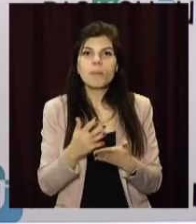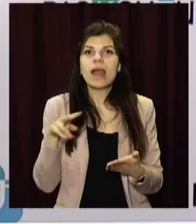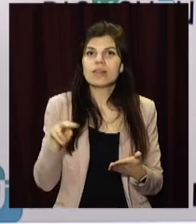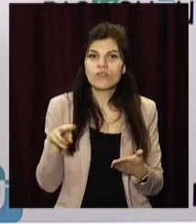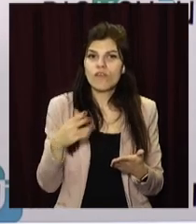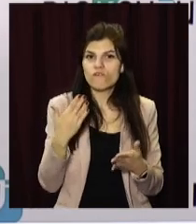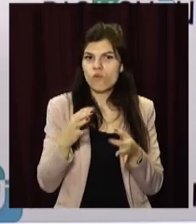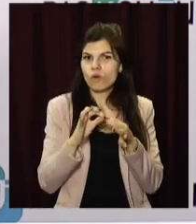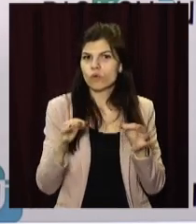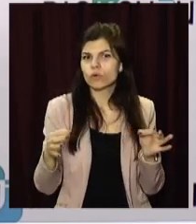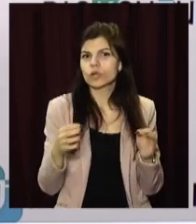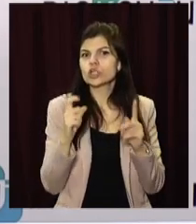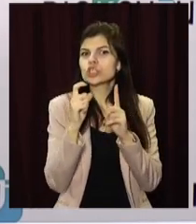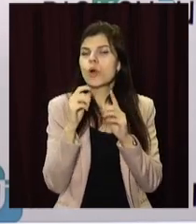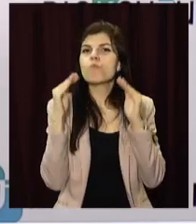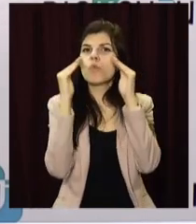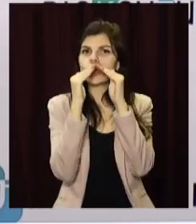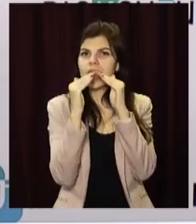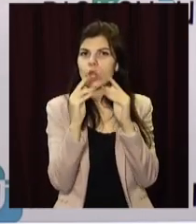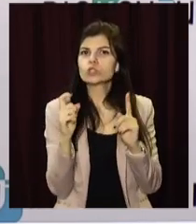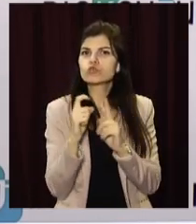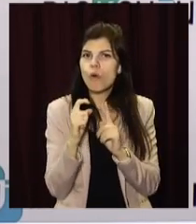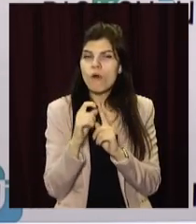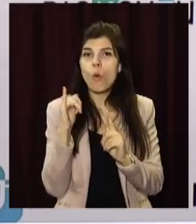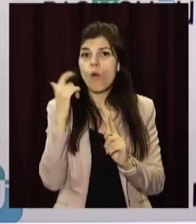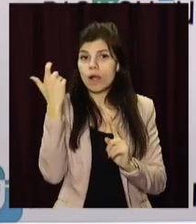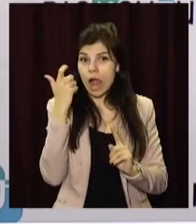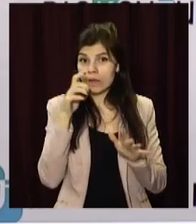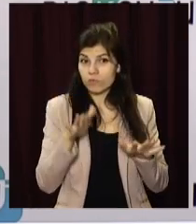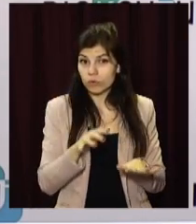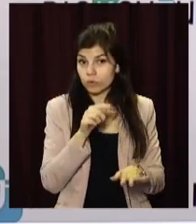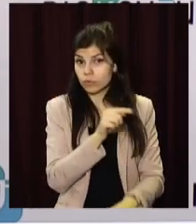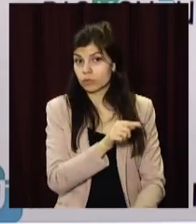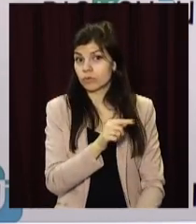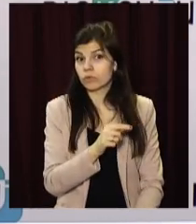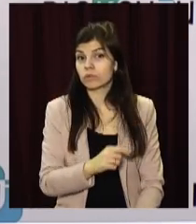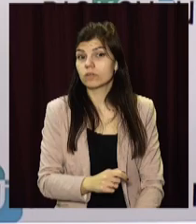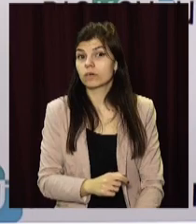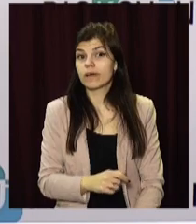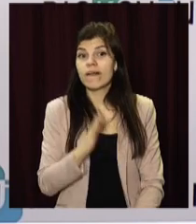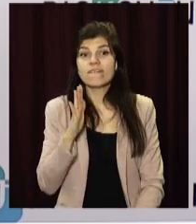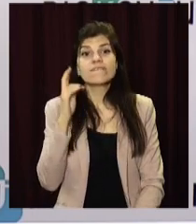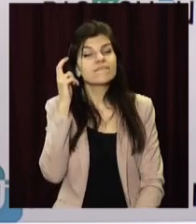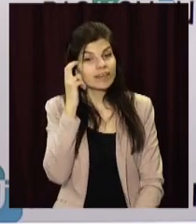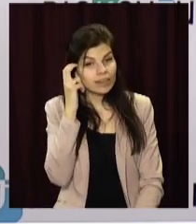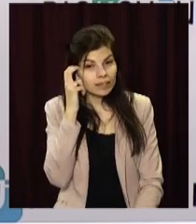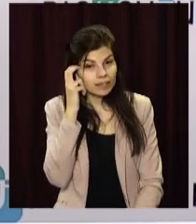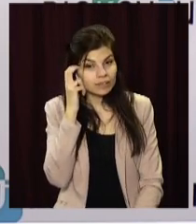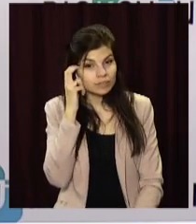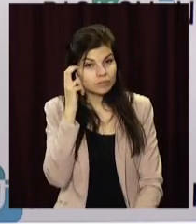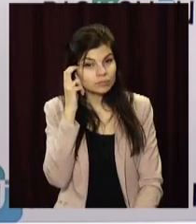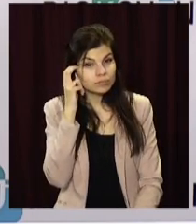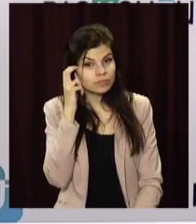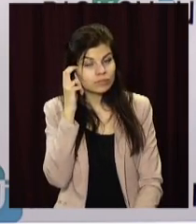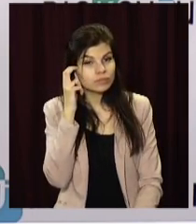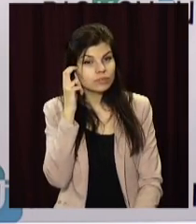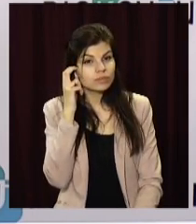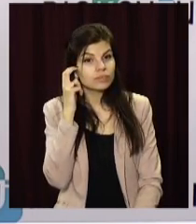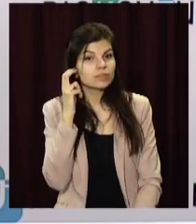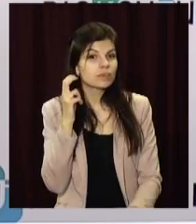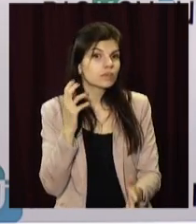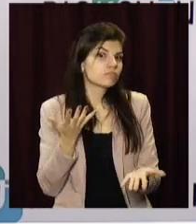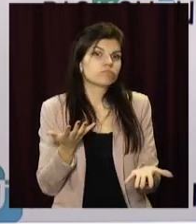слем у будинку слова у Харкові. Тобто в Києві там